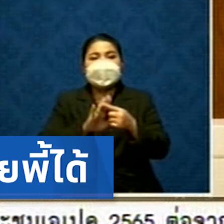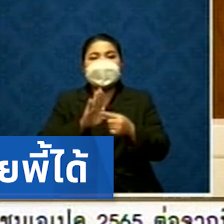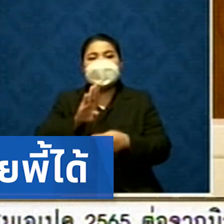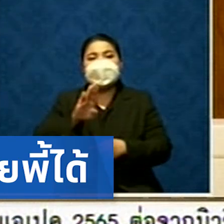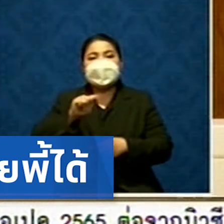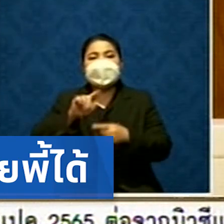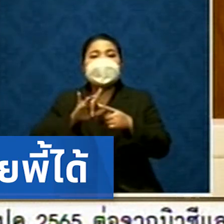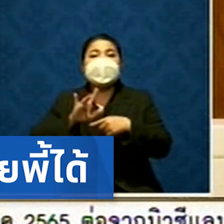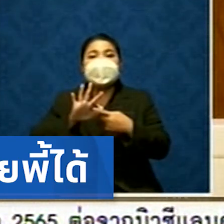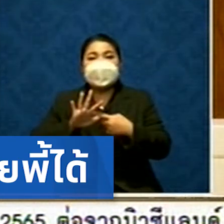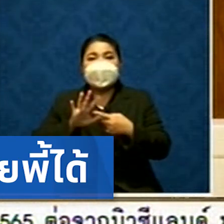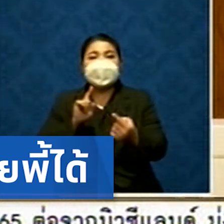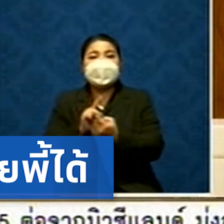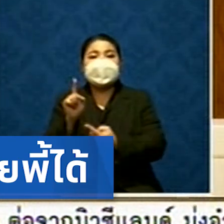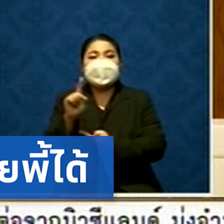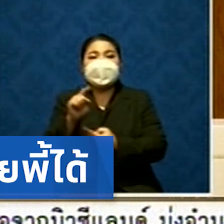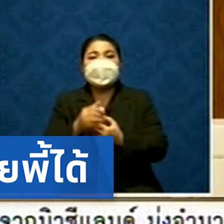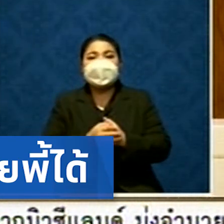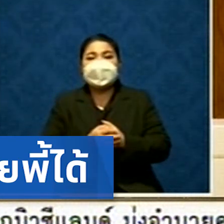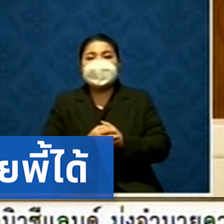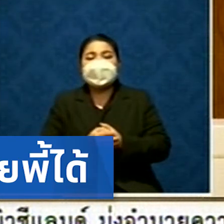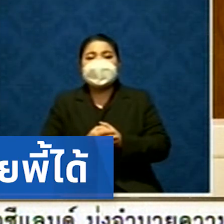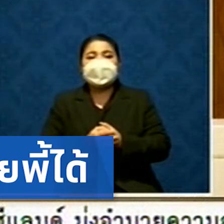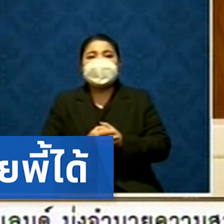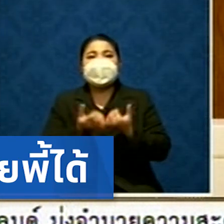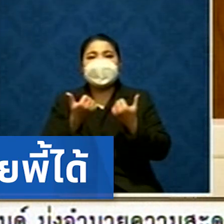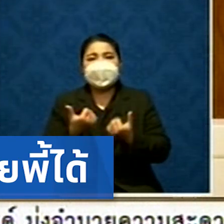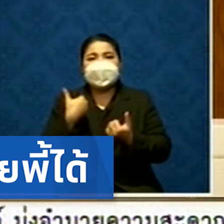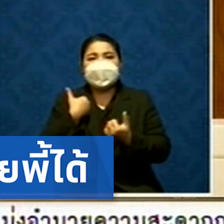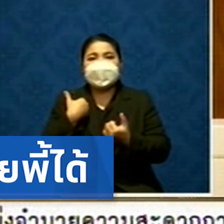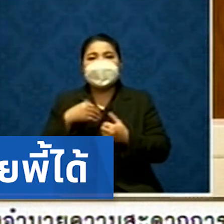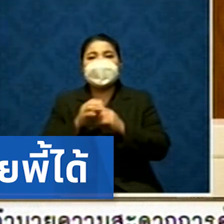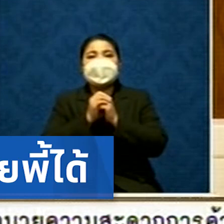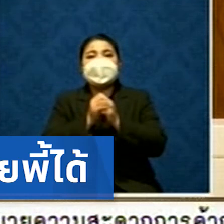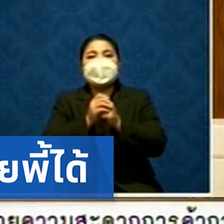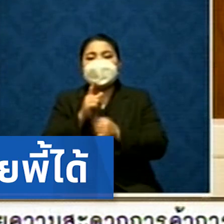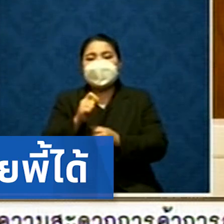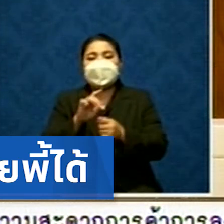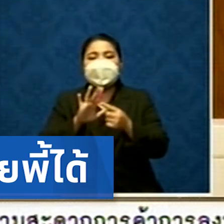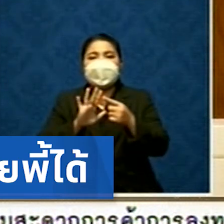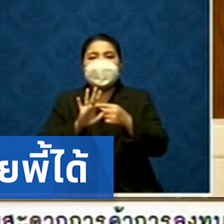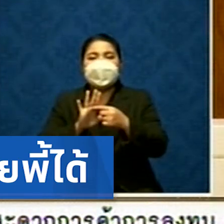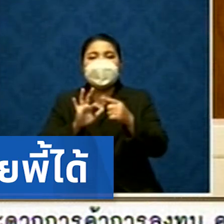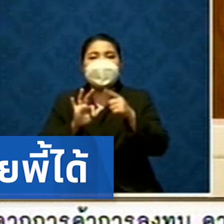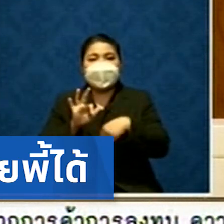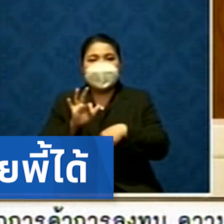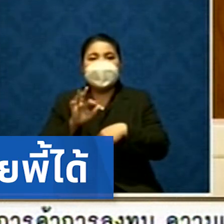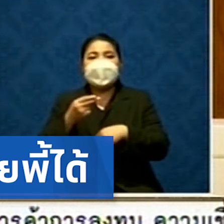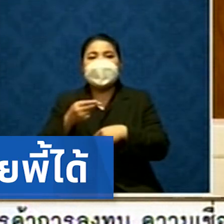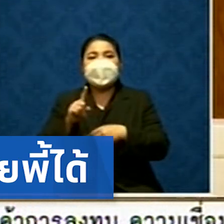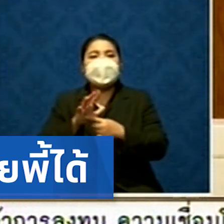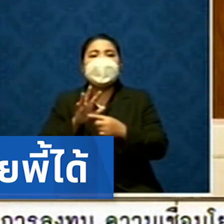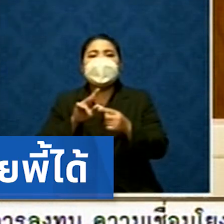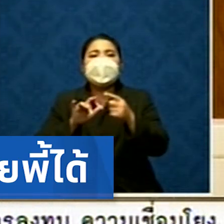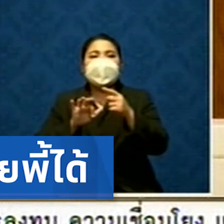ครับขอให้รัฐมนตรีโผล่มาในห้องประชุมบ้างประธานสภานะครับคุณสุภชัยก็รีบชี้แจงว่าไม่รู้รัฐมนตรีค